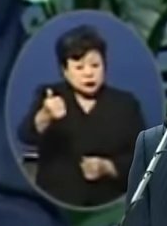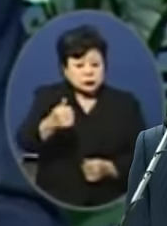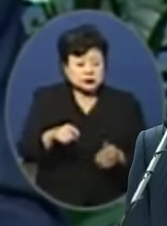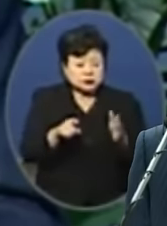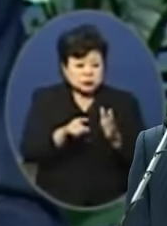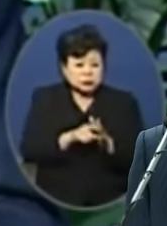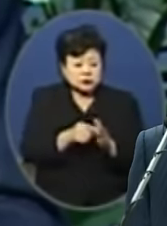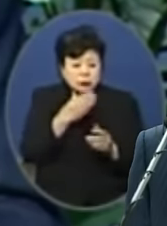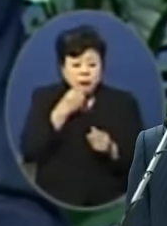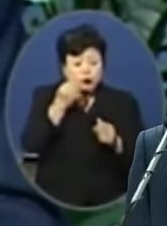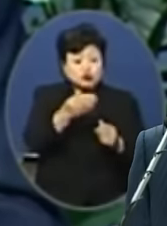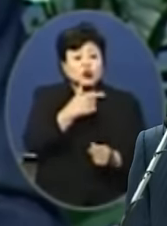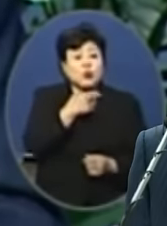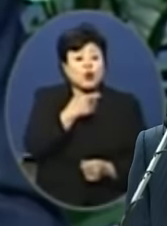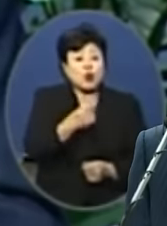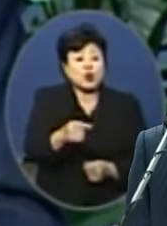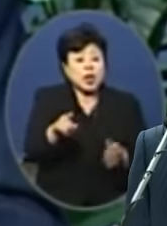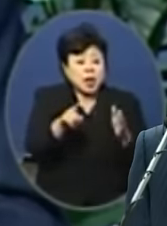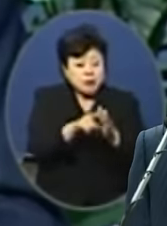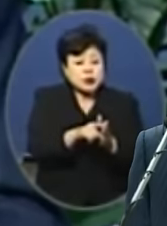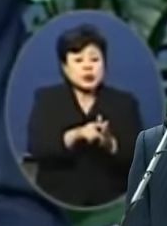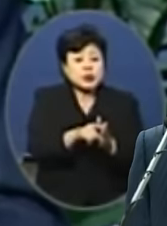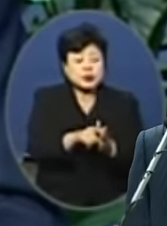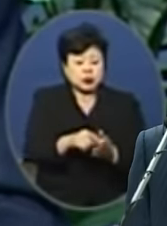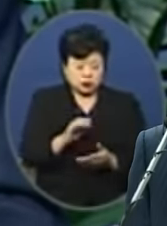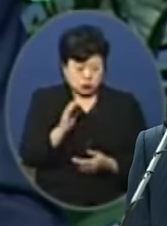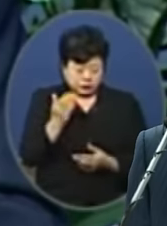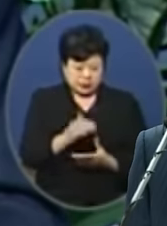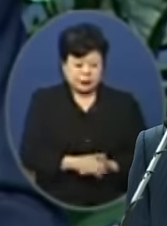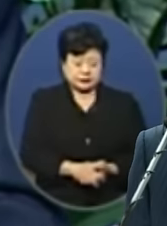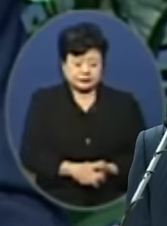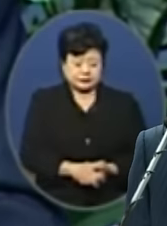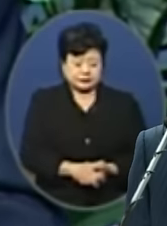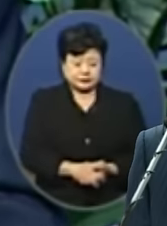내게 복 주시기를 원하시니까 믿으면 다 소유되는 것입니다.